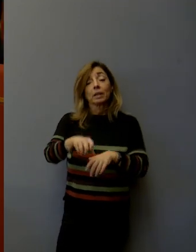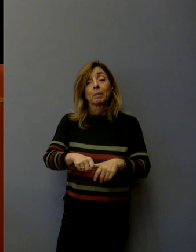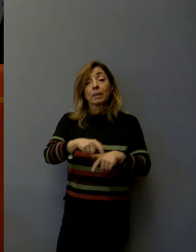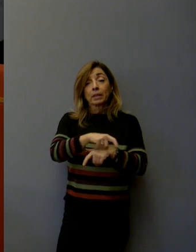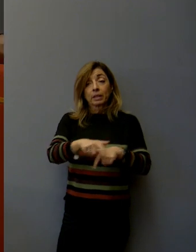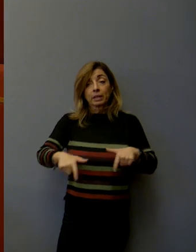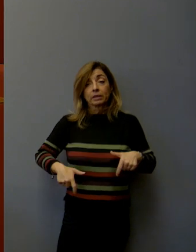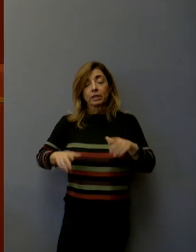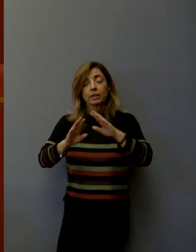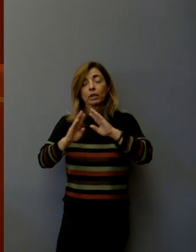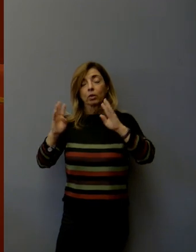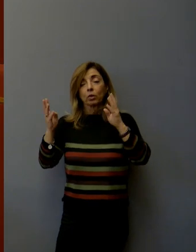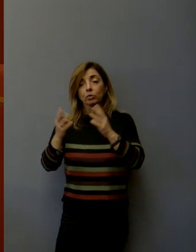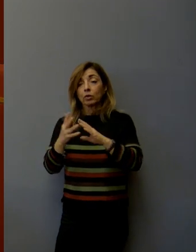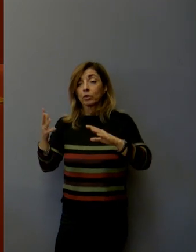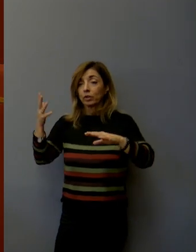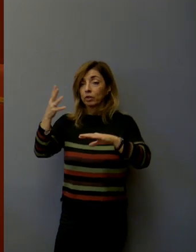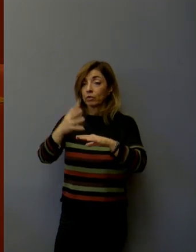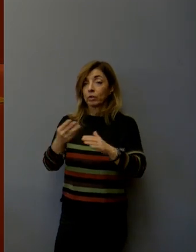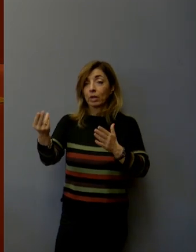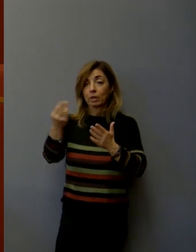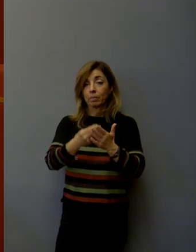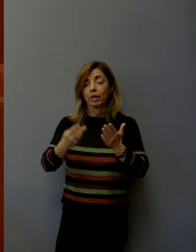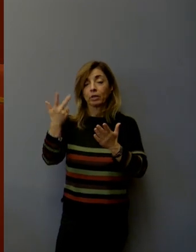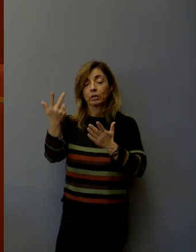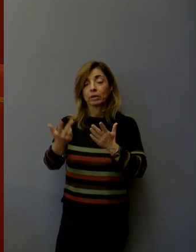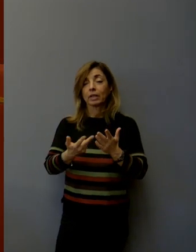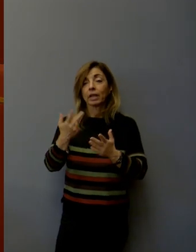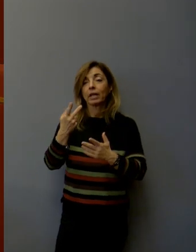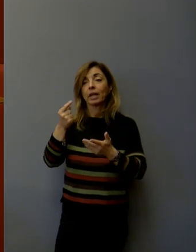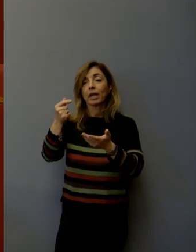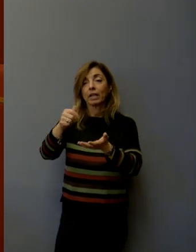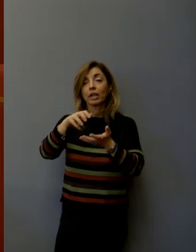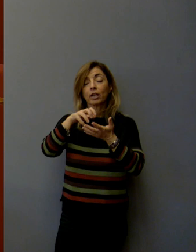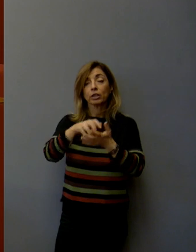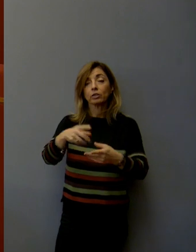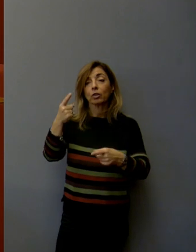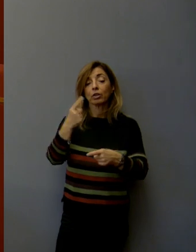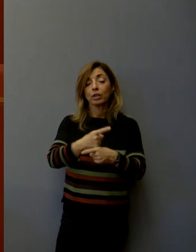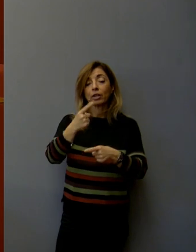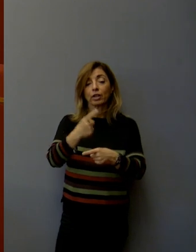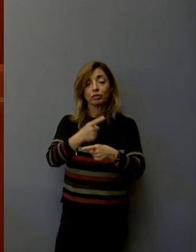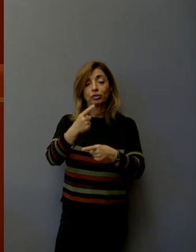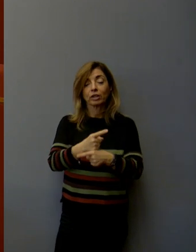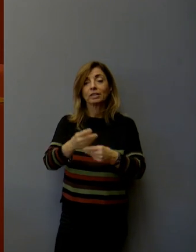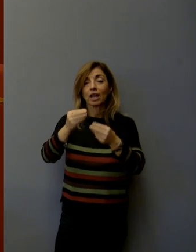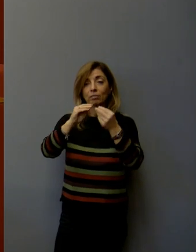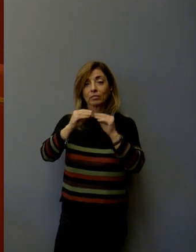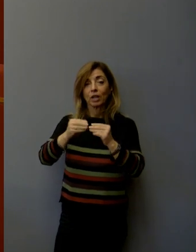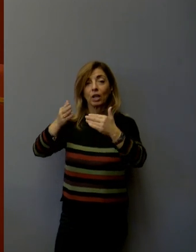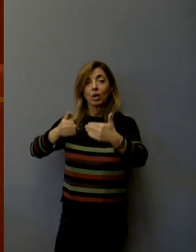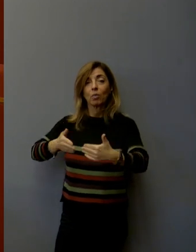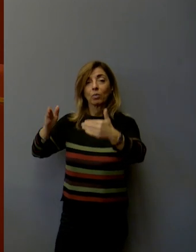nell'ambito del Piano Triennale dei lavori pubblici e le risorse necessarie a finanziare interventi di ripristino del sollecitati i Muri di contenimento di salita La Costa di Sant'Eusebio